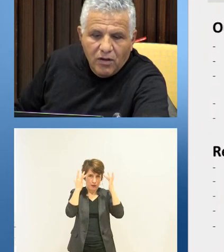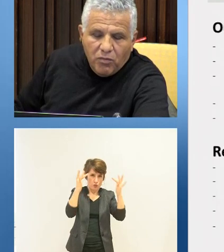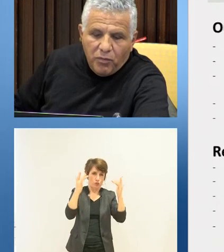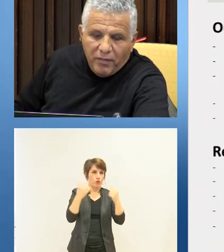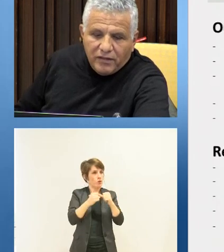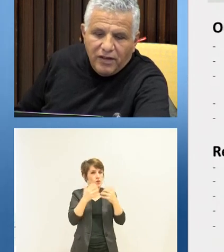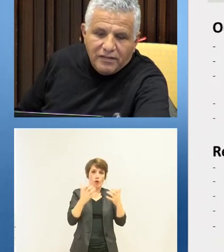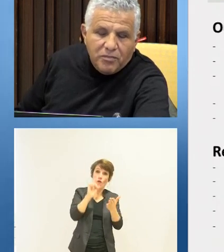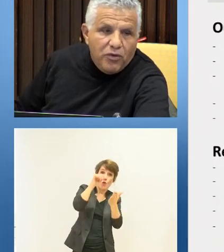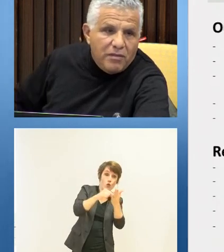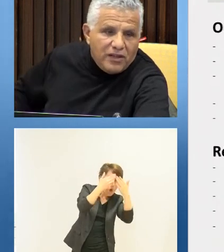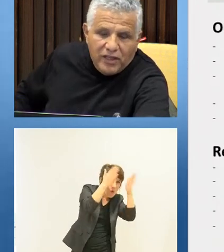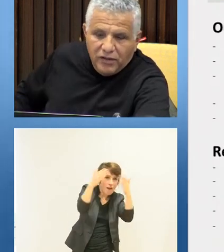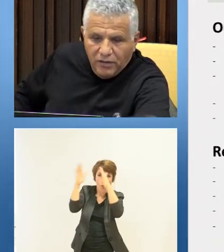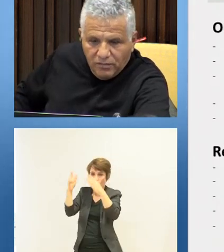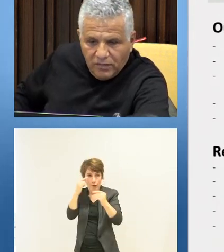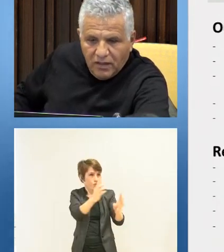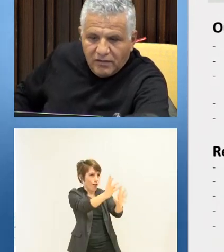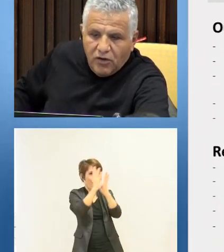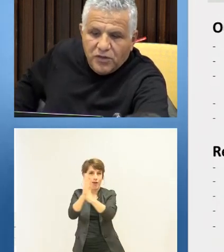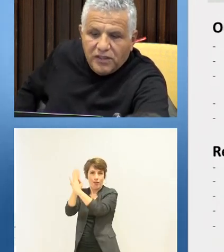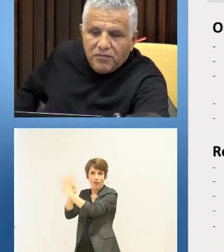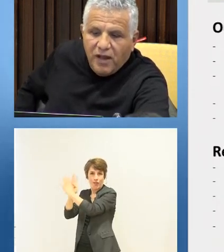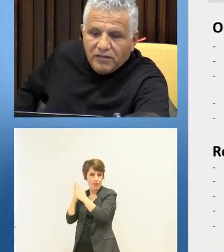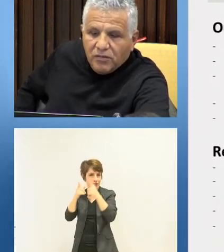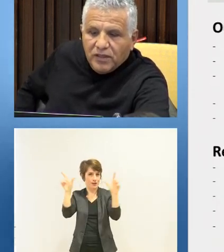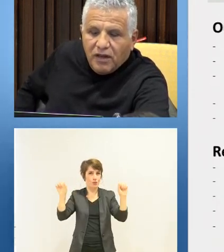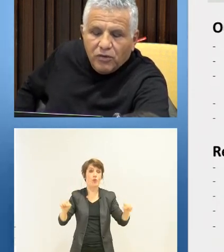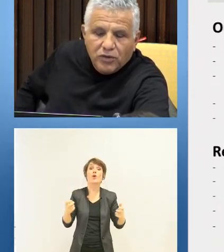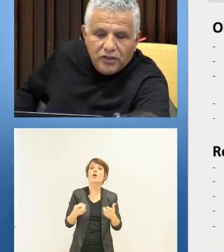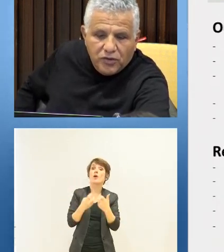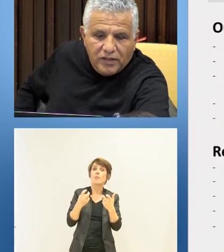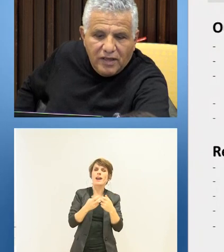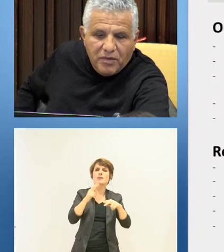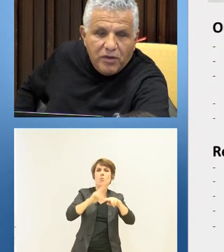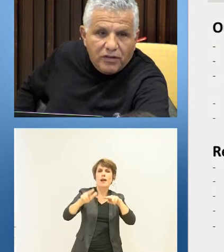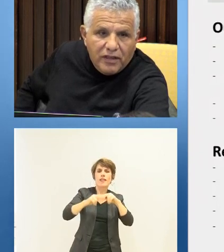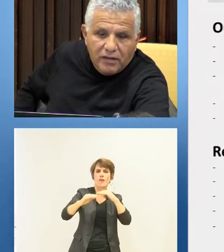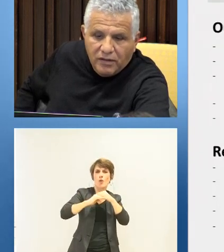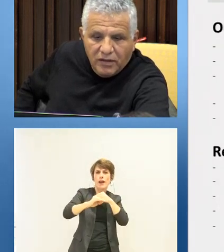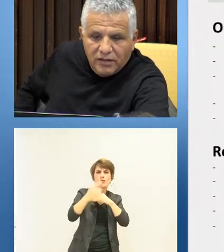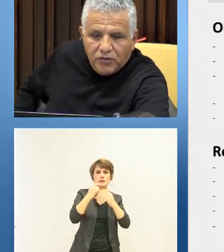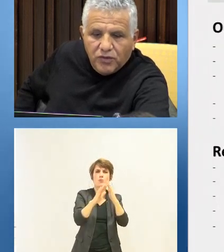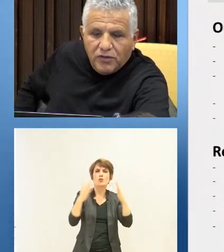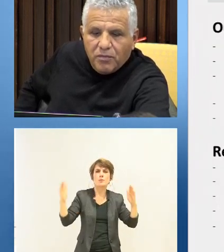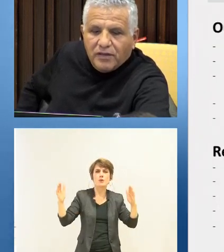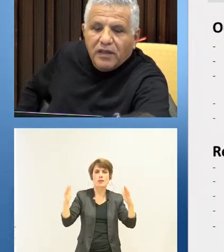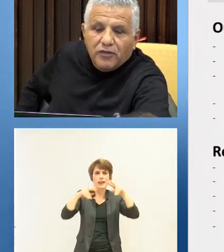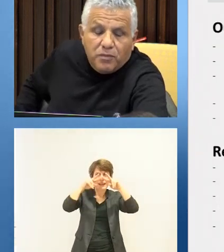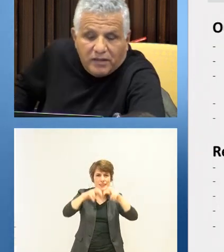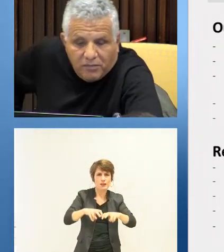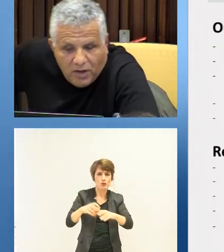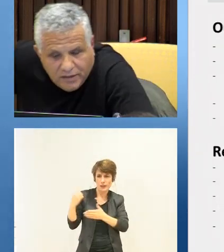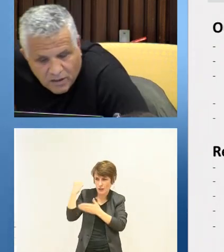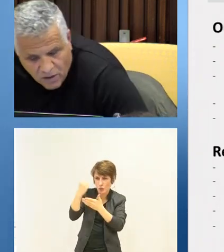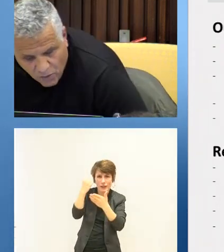pour permettre un accès plus libre à chacun c'est l'objectif par exemple des travaux du rez-de-chaussée de la bibliothèque d'étude et de pâtes et